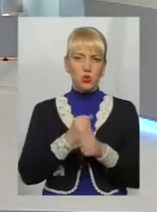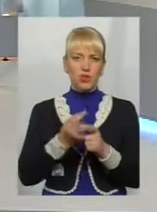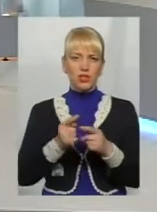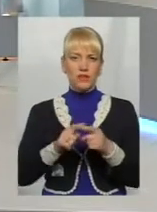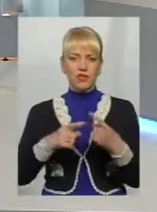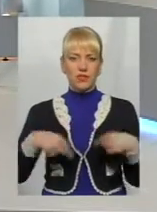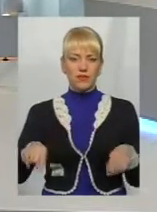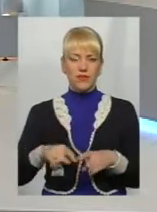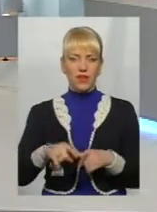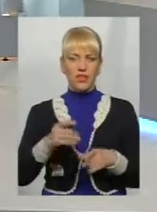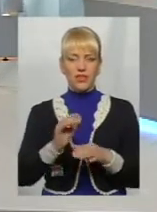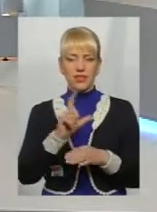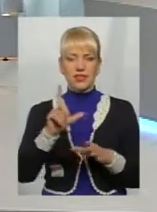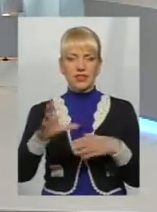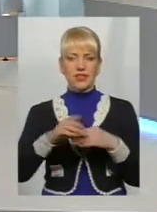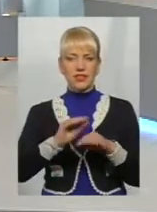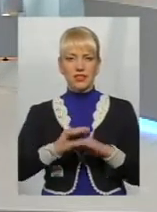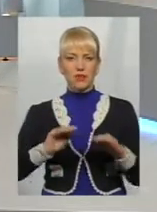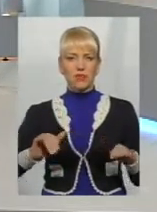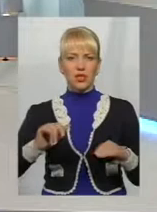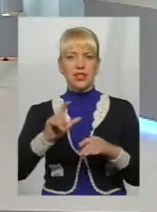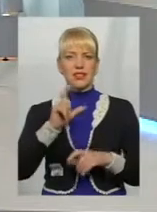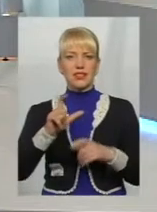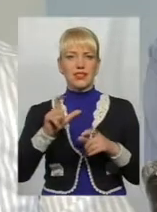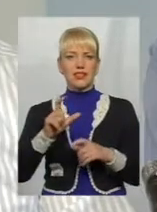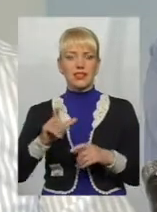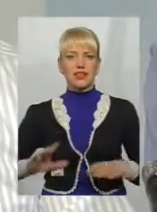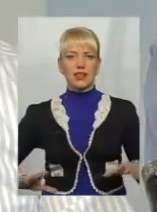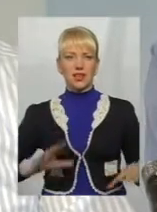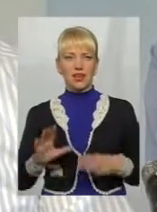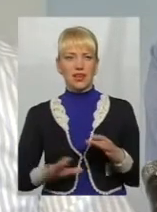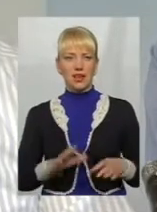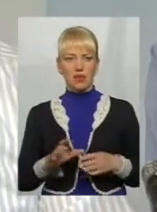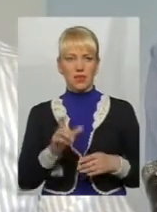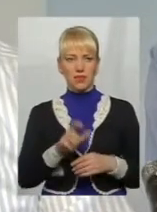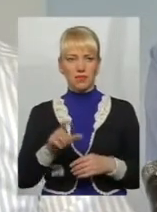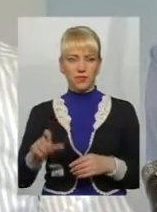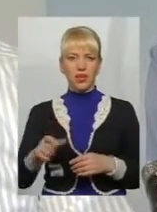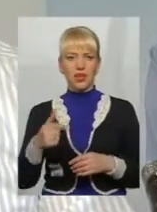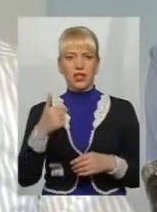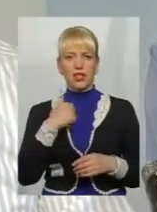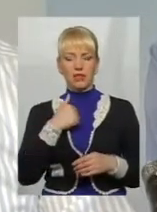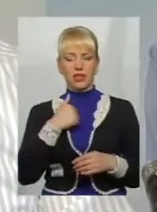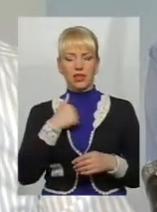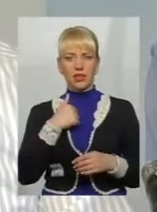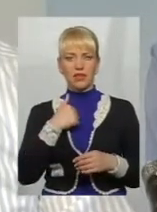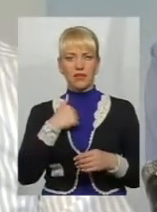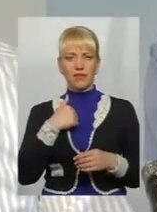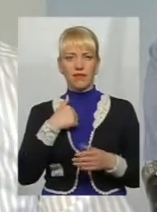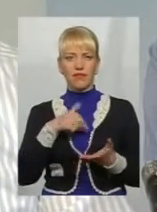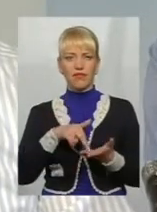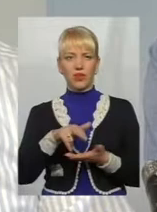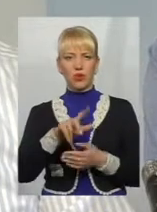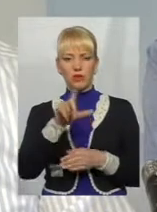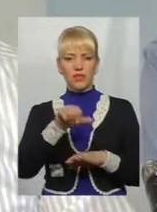з дітьми, працювати з тренерами. І, до речі, не тільки. Ми зараз виходимо трошки, скажімо так,